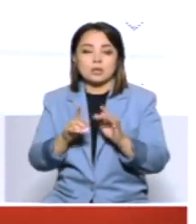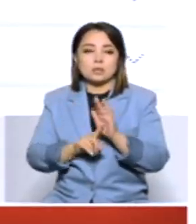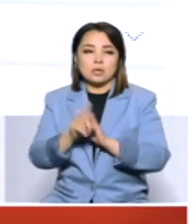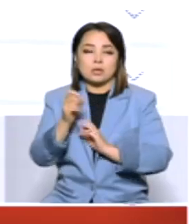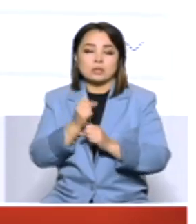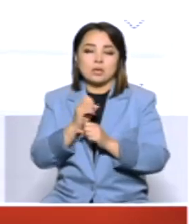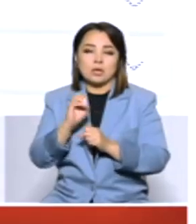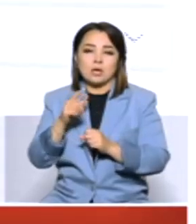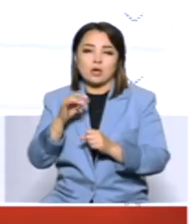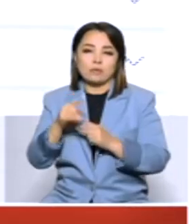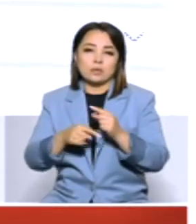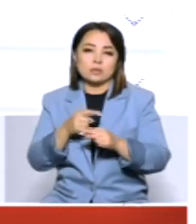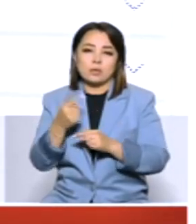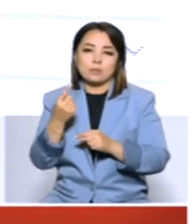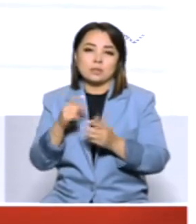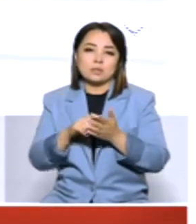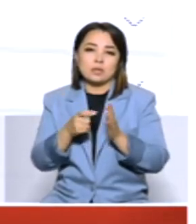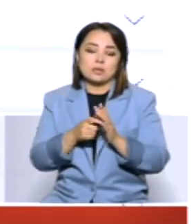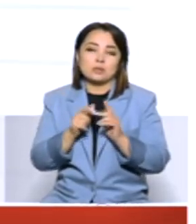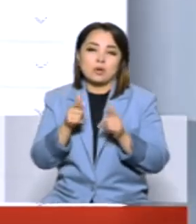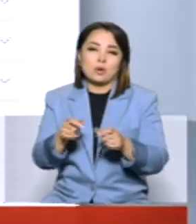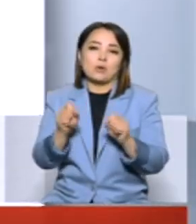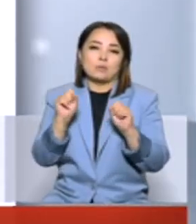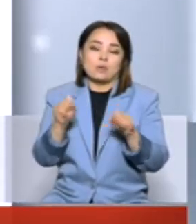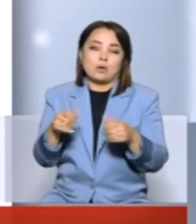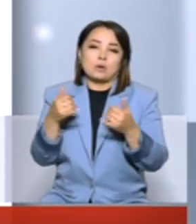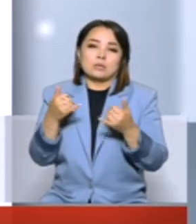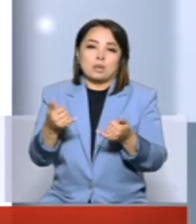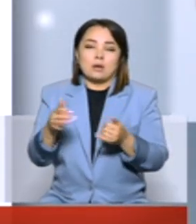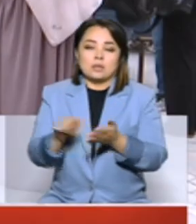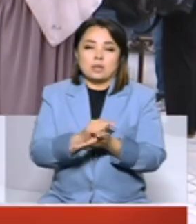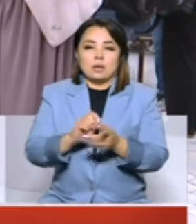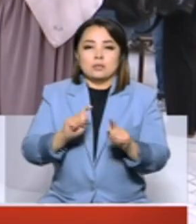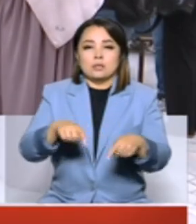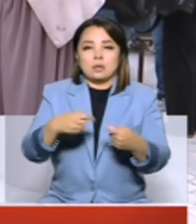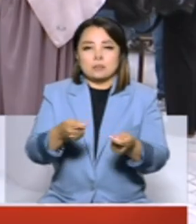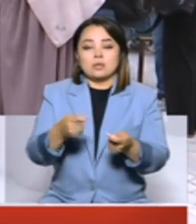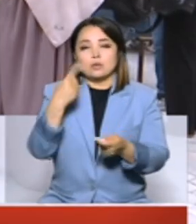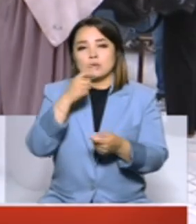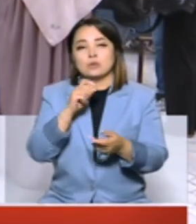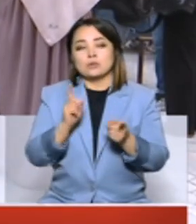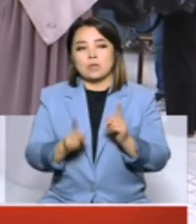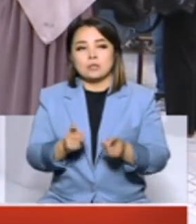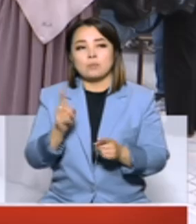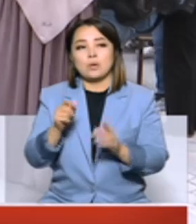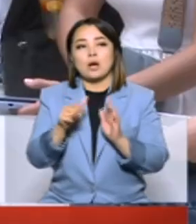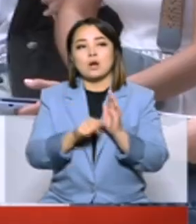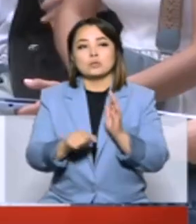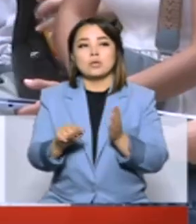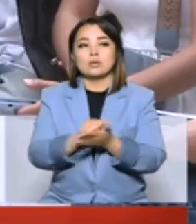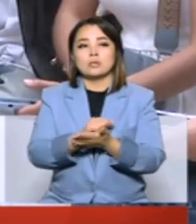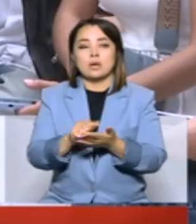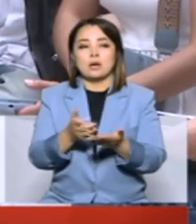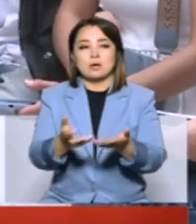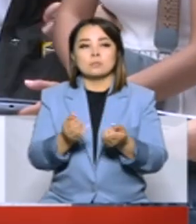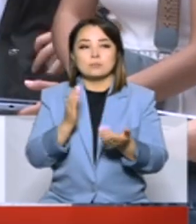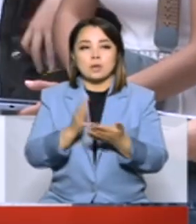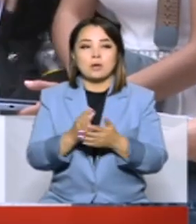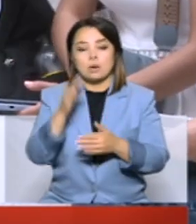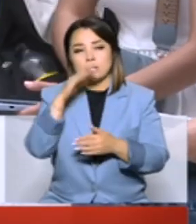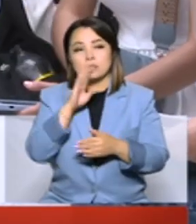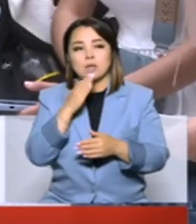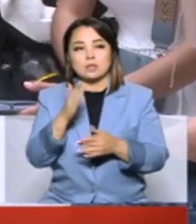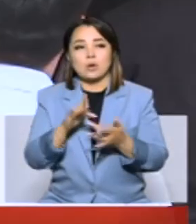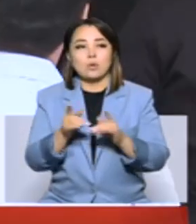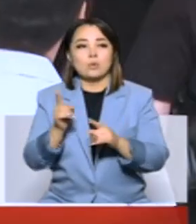Ал ЕГОП жүйесі арқылы тек 1-ші сыныпқа құжат тапсыруға болады. Айта кетейік, 2 күннің өзінде қағаз түрінде 1600 бала қабылданыпты. Сондықтан ата-аналар